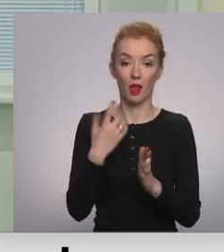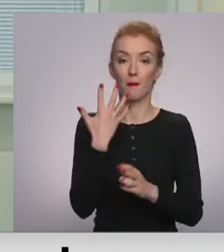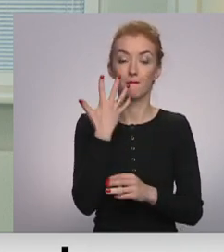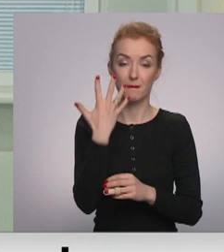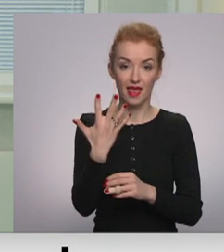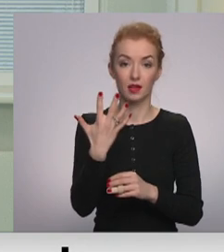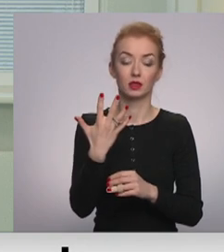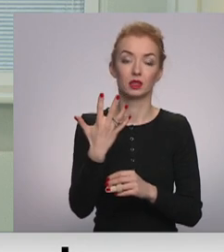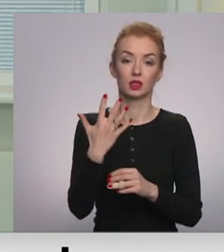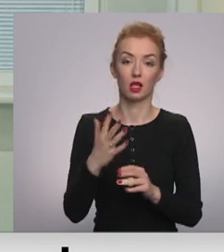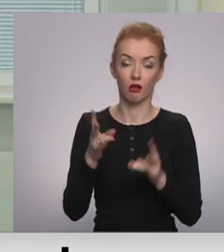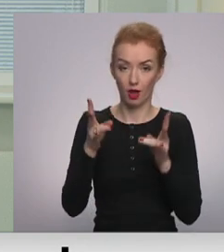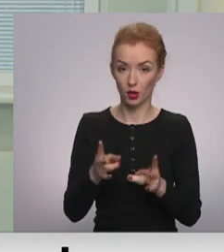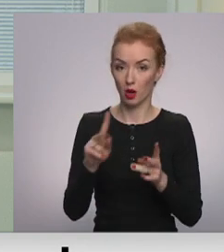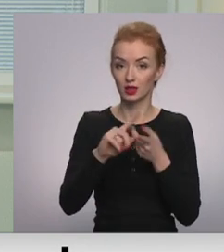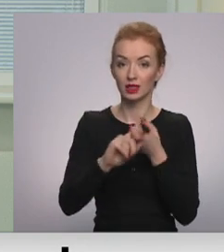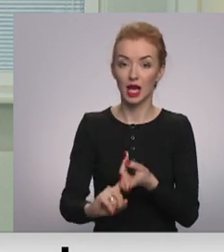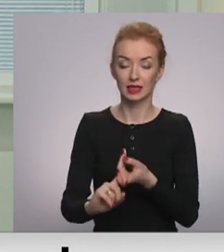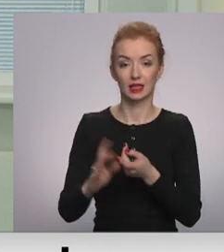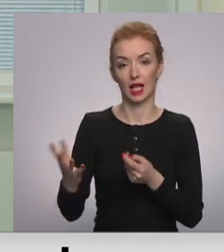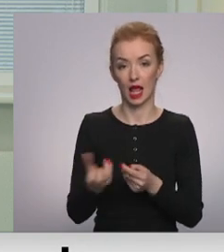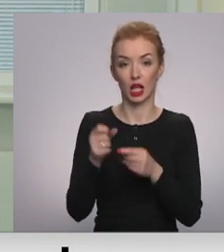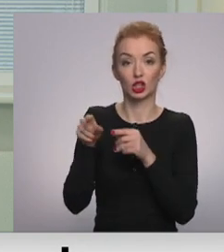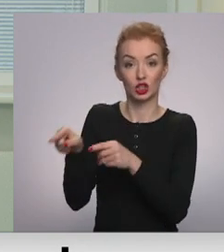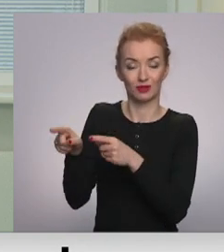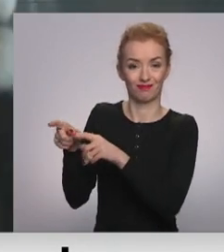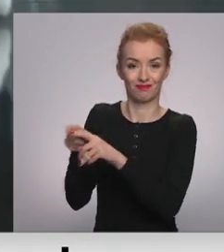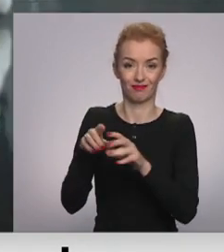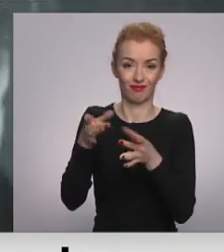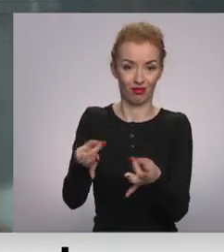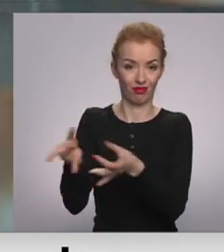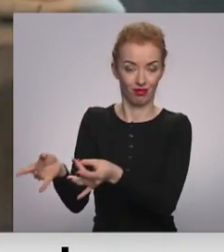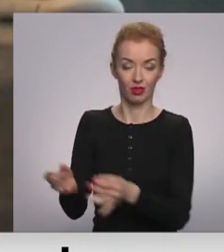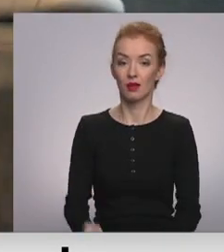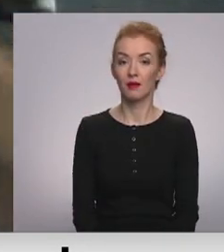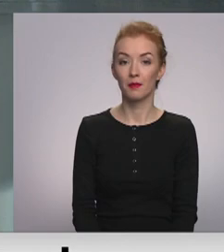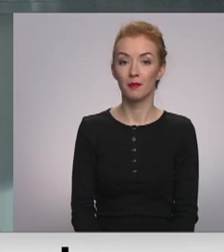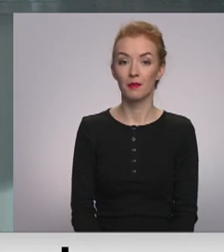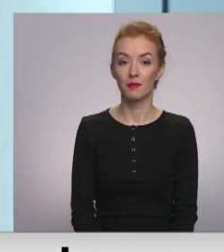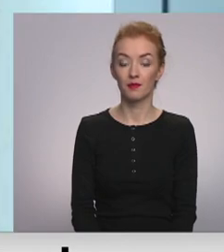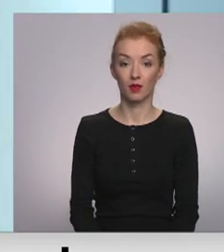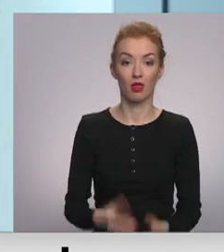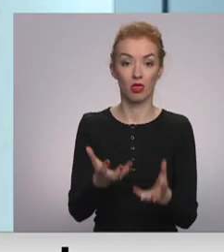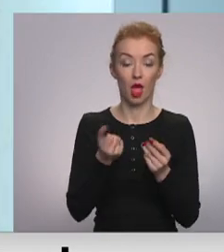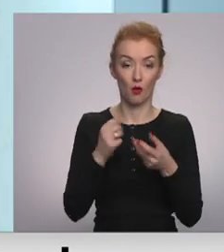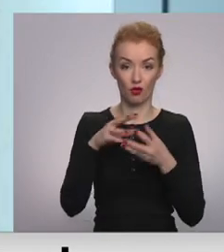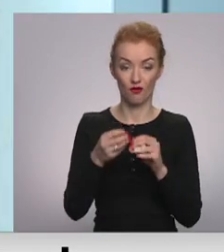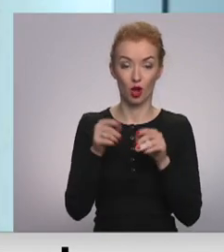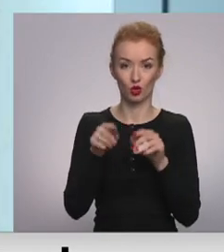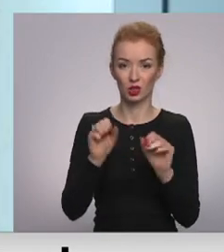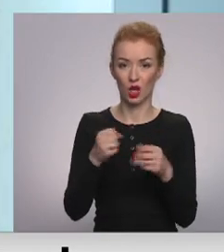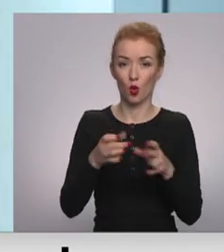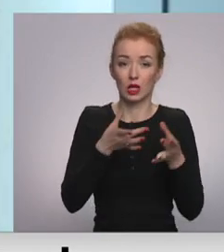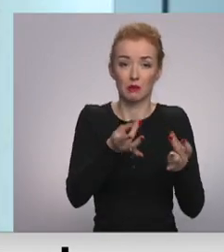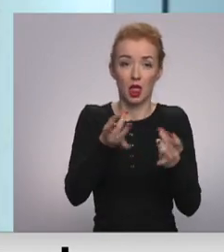sekundārie gadījumi, kuri ir saistīti ar šiem gadījumiem. Un ņemot vērā šī vīrusa varianta straujo